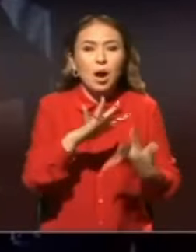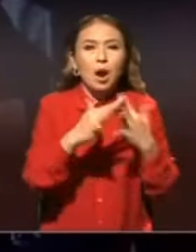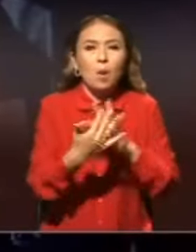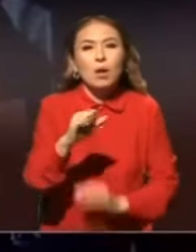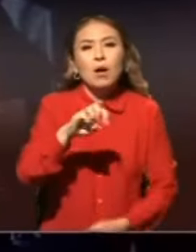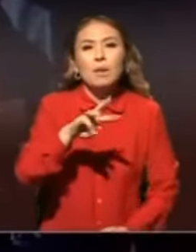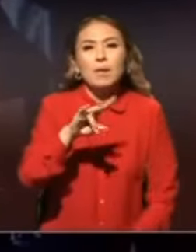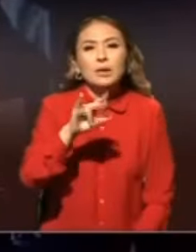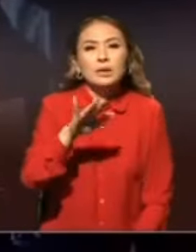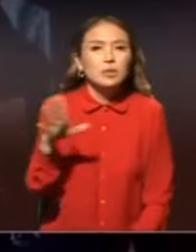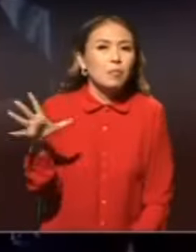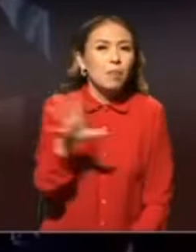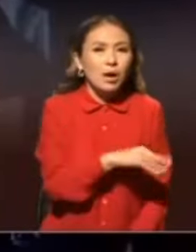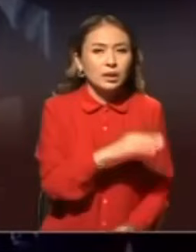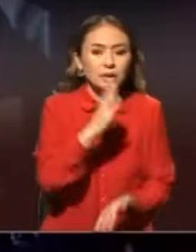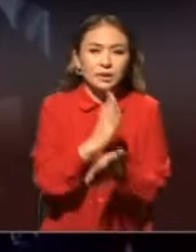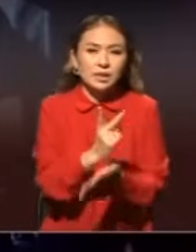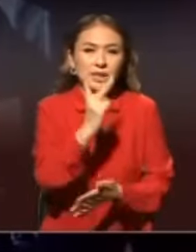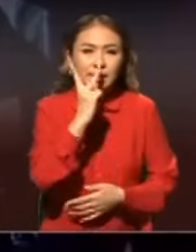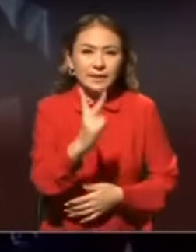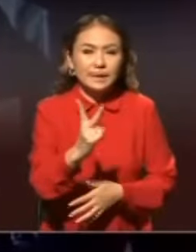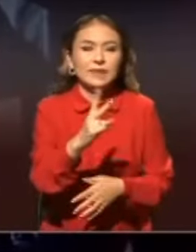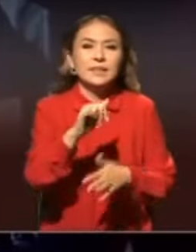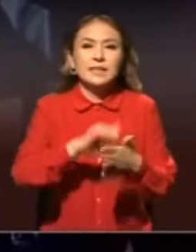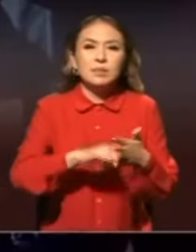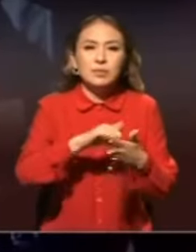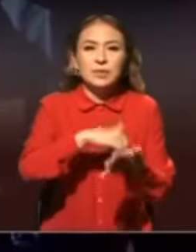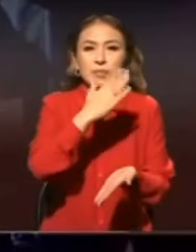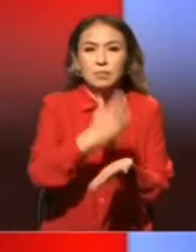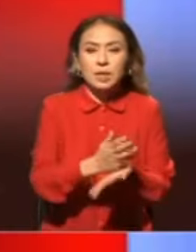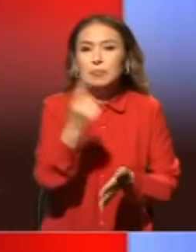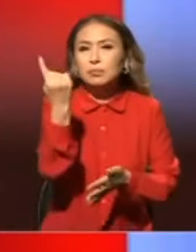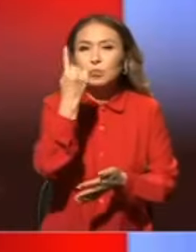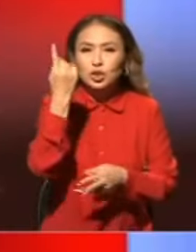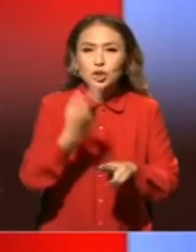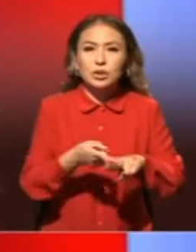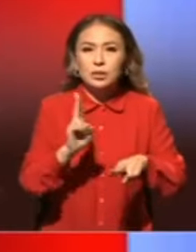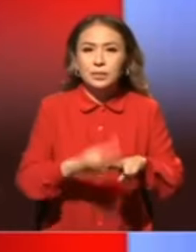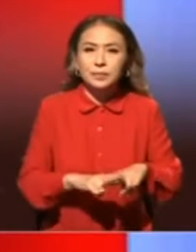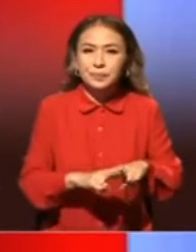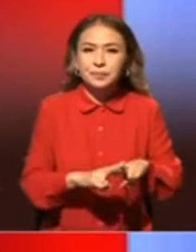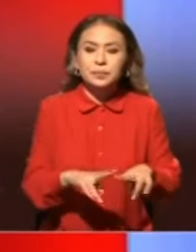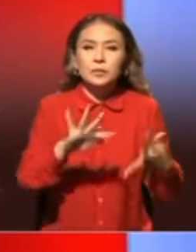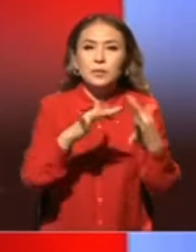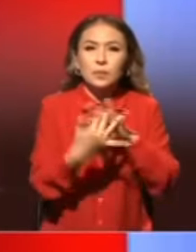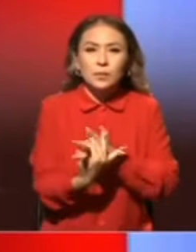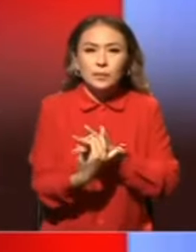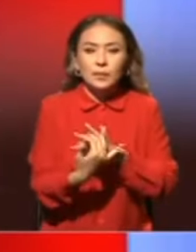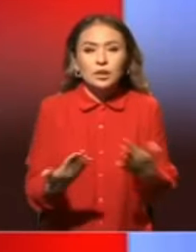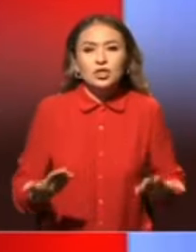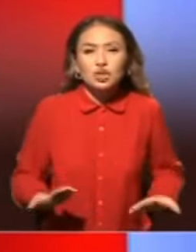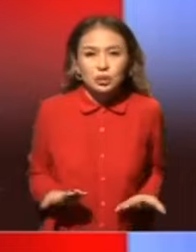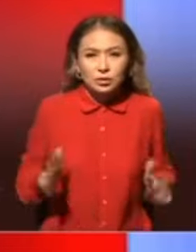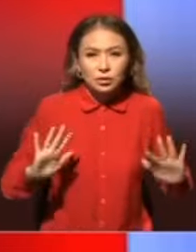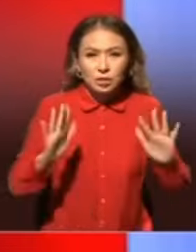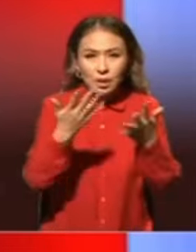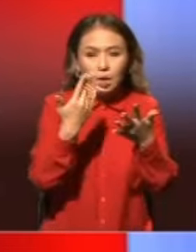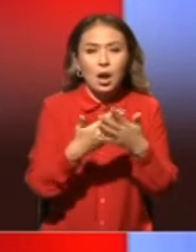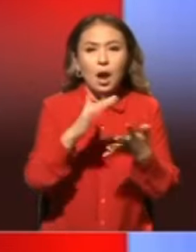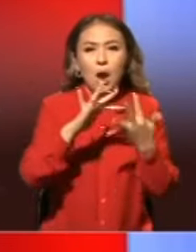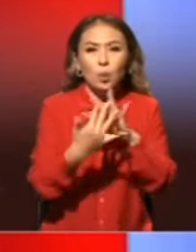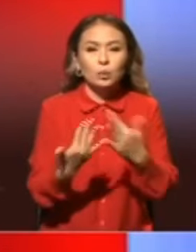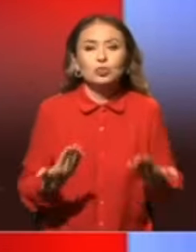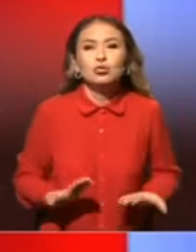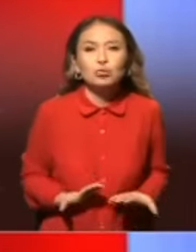аманаты, осының барлығы екі себептен деп ойлаймын. Біріншіден жаңағы ауылдағы жағдай, ауыл